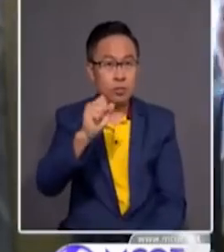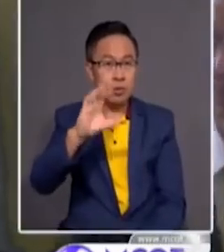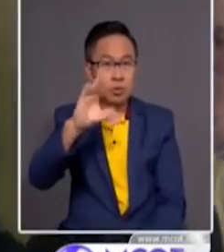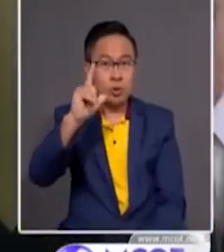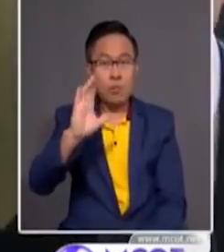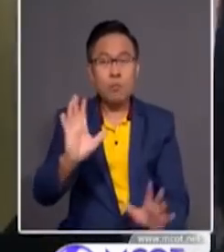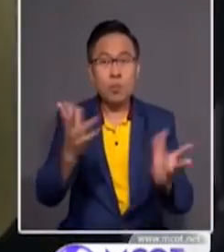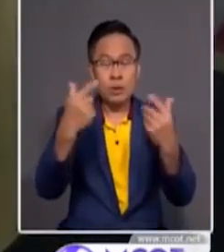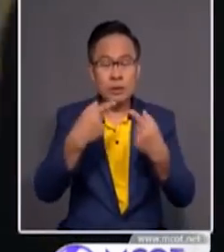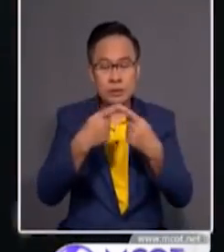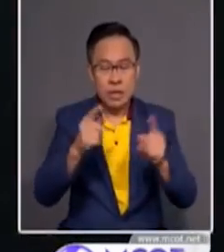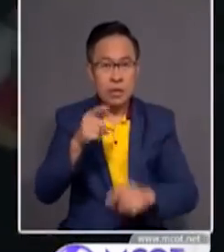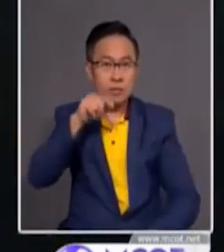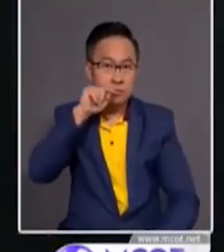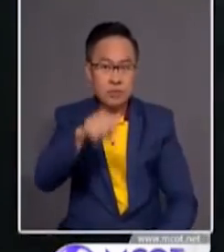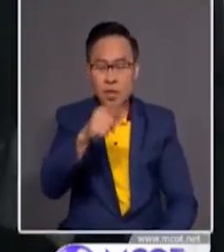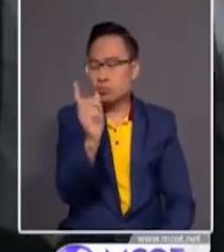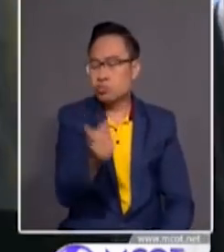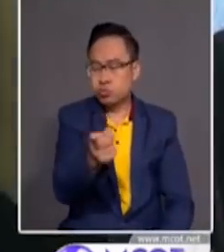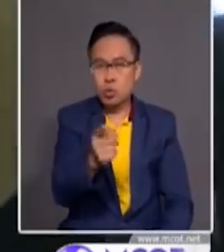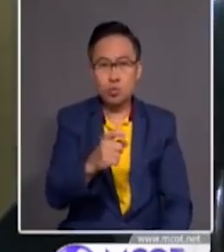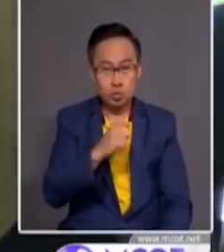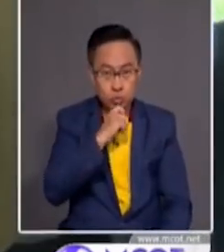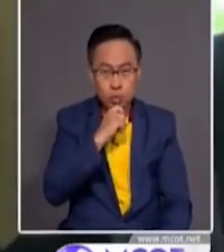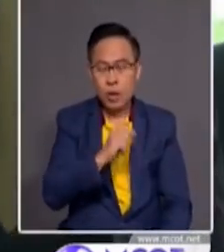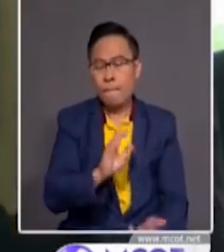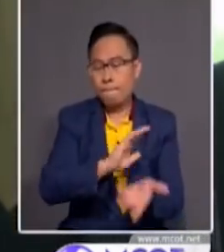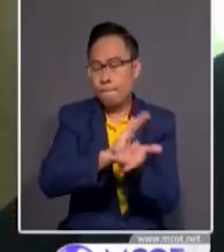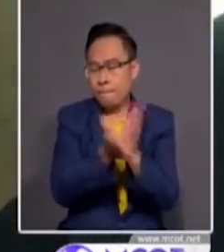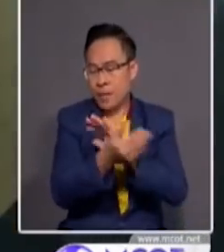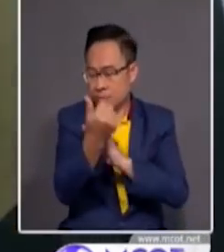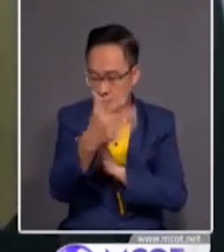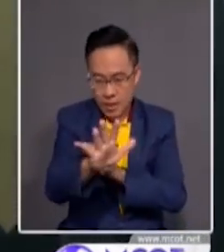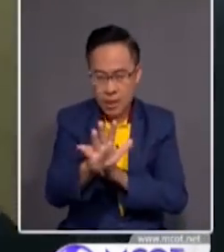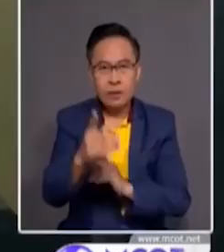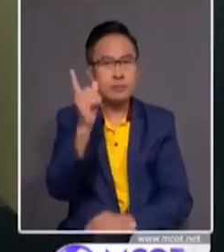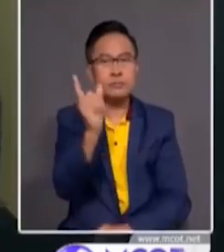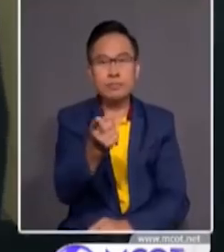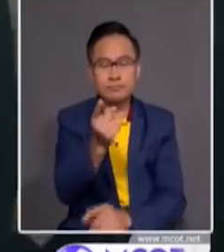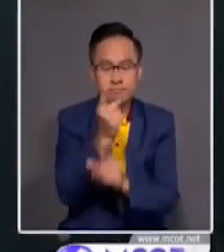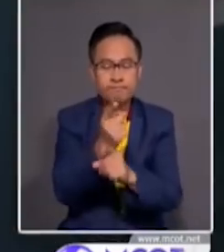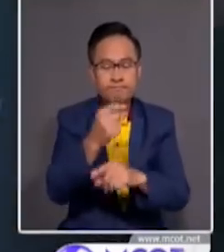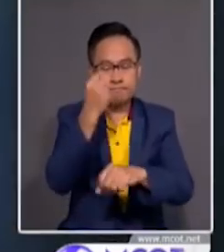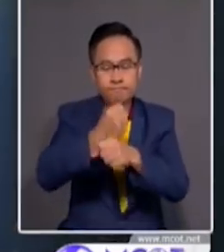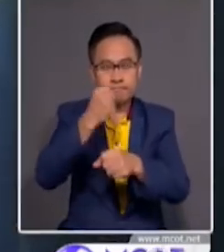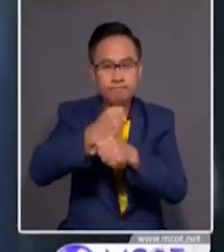แต่ก็ยังคงคำสั่งเดิมไม่มีอะไรเปลี่ยนแปลงเพิ่มเติมทุกอย่างยังคงดำเนินการไปตามนั้นค่ะ